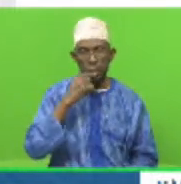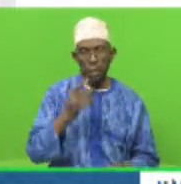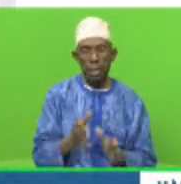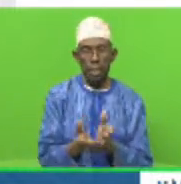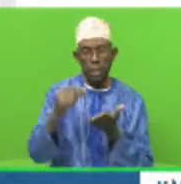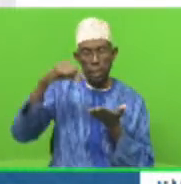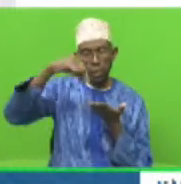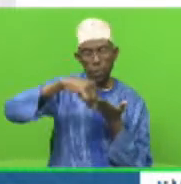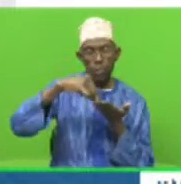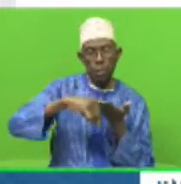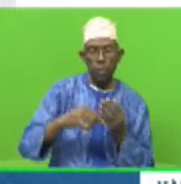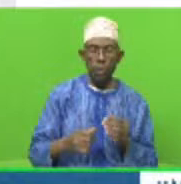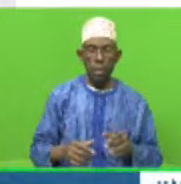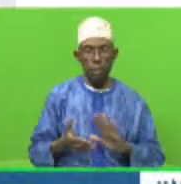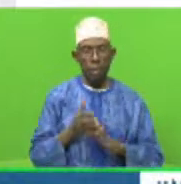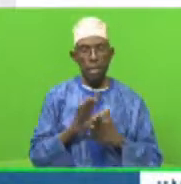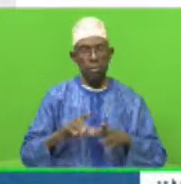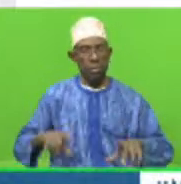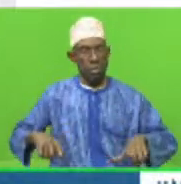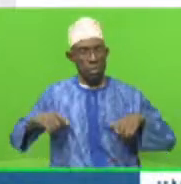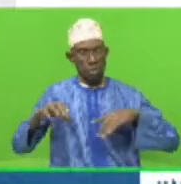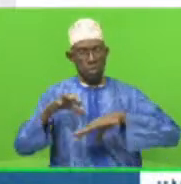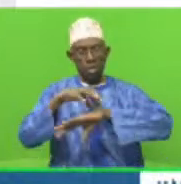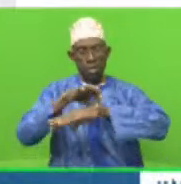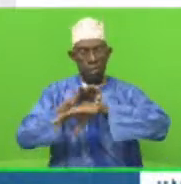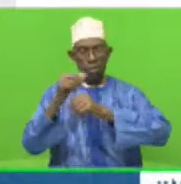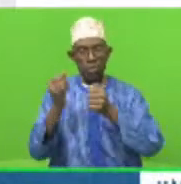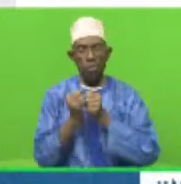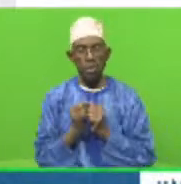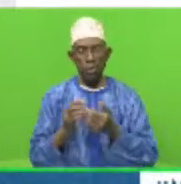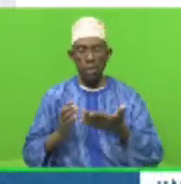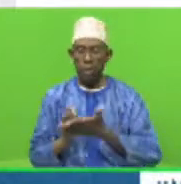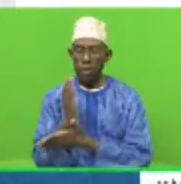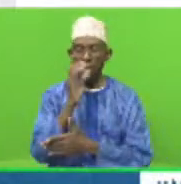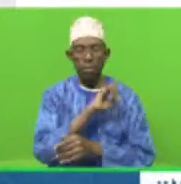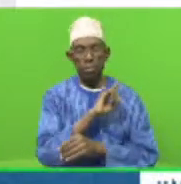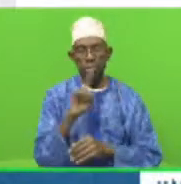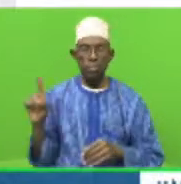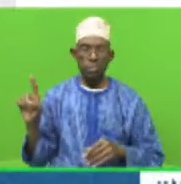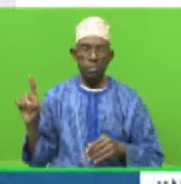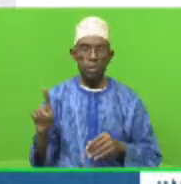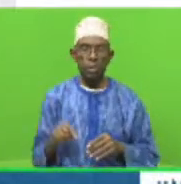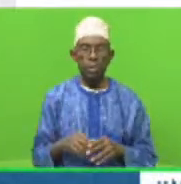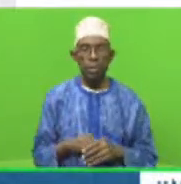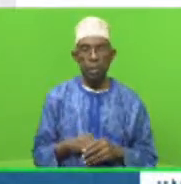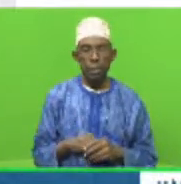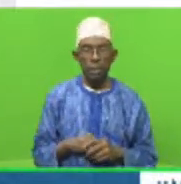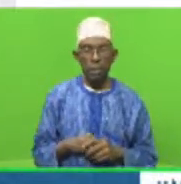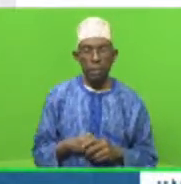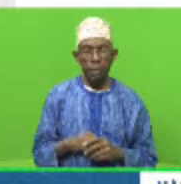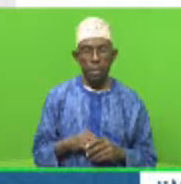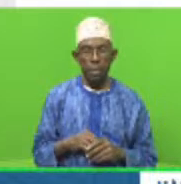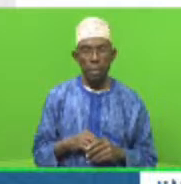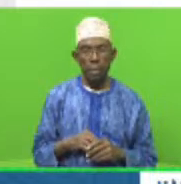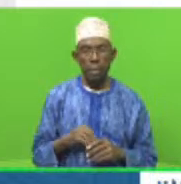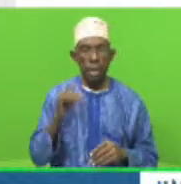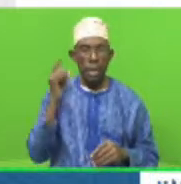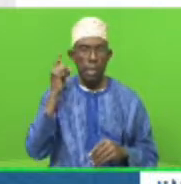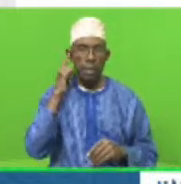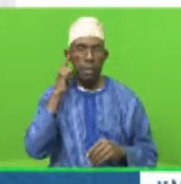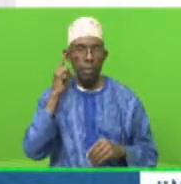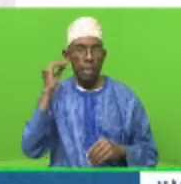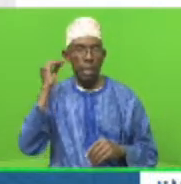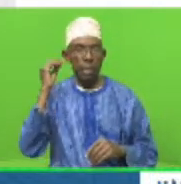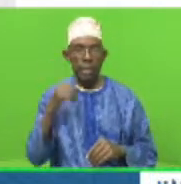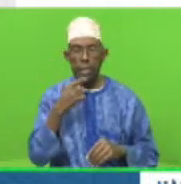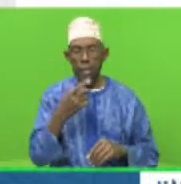آياتي الذين يتكبرون في الأرض بغير الحق. قال ابن القيم في مدارج السالكين: وسمعت شيخ الإسلام